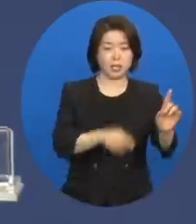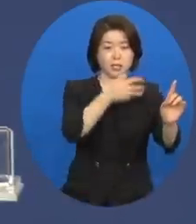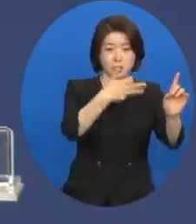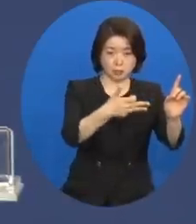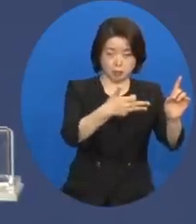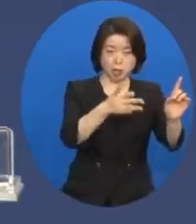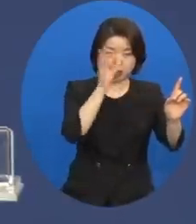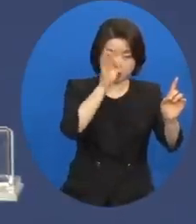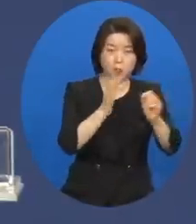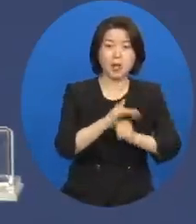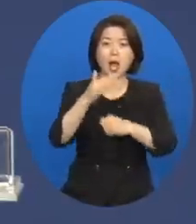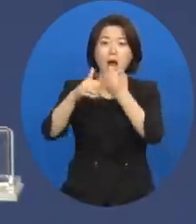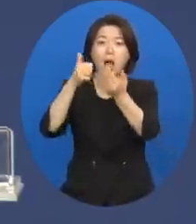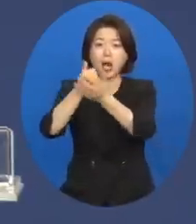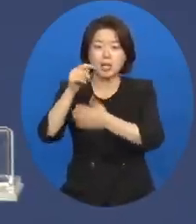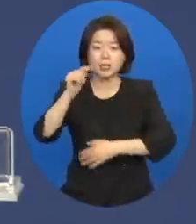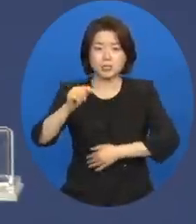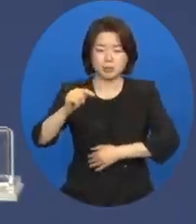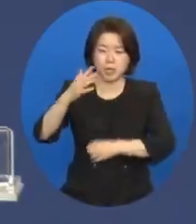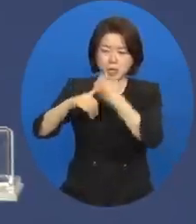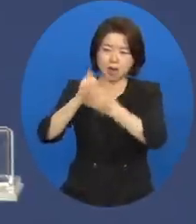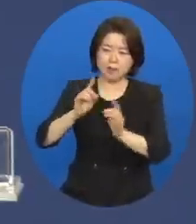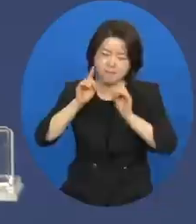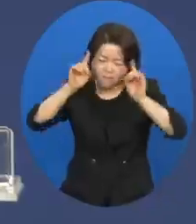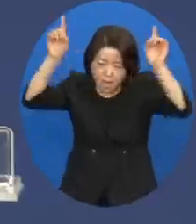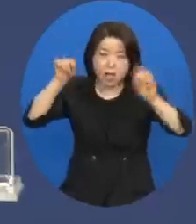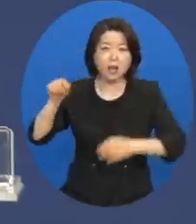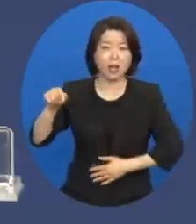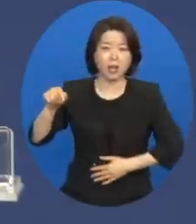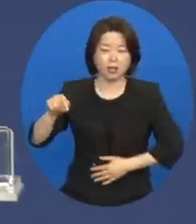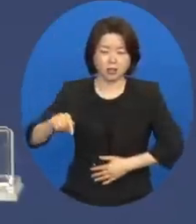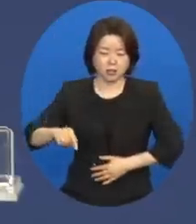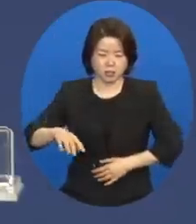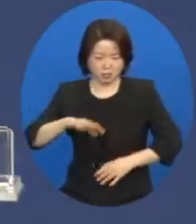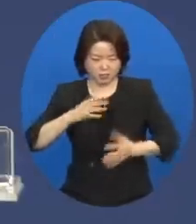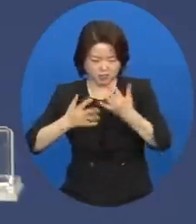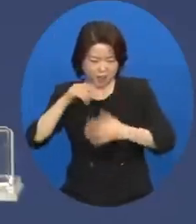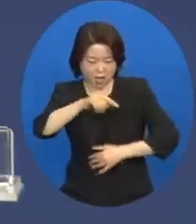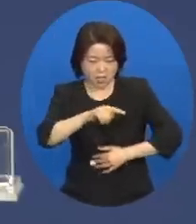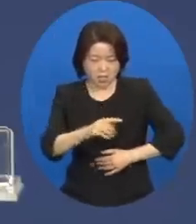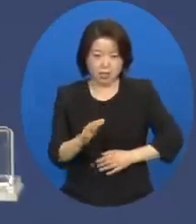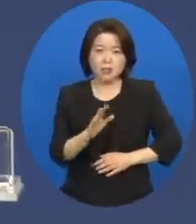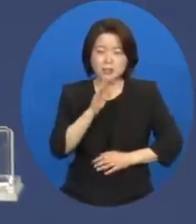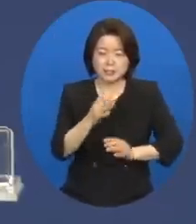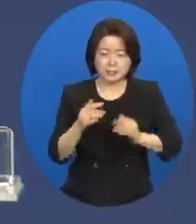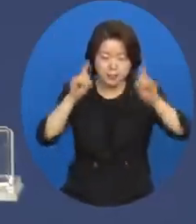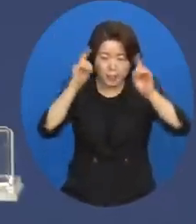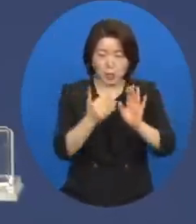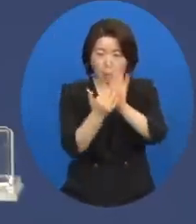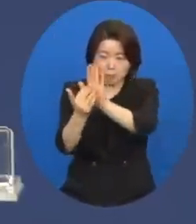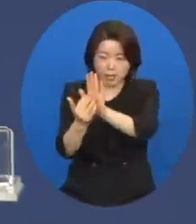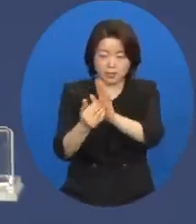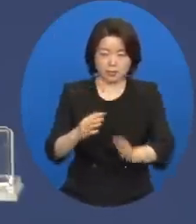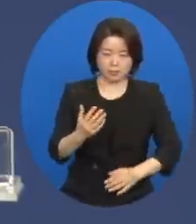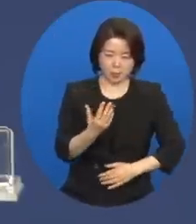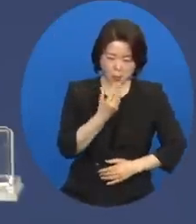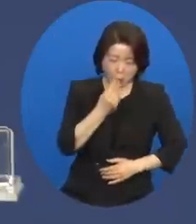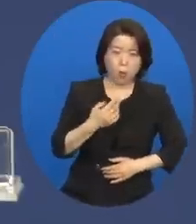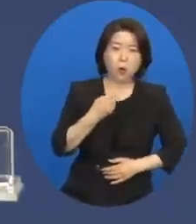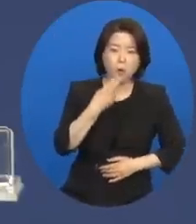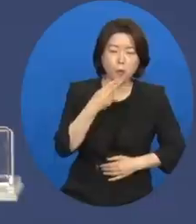18절에 하나님께서 하나님의 진노가 불의로 진리를 막는 사람들의 모든 경건치 않음과 불의에